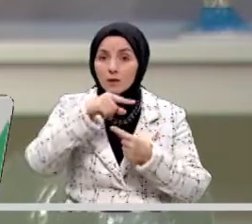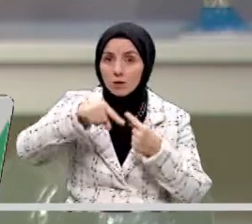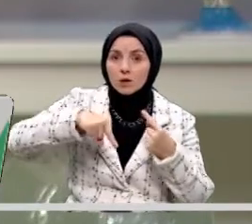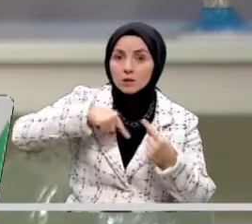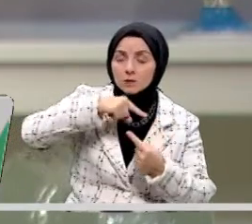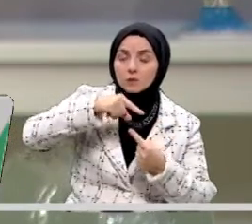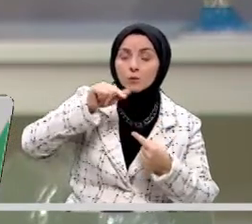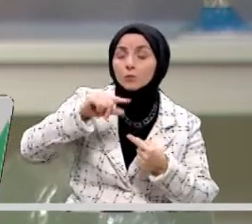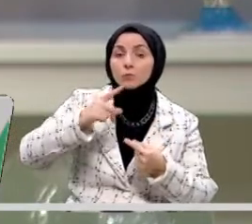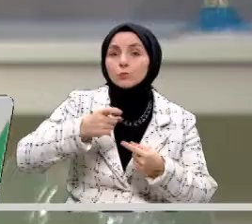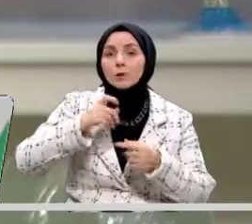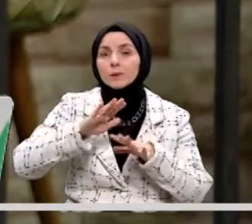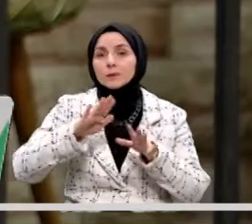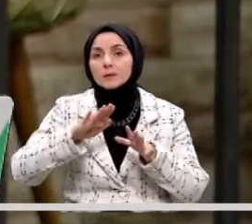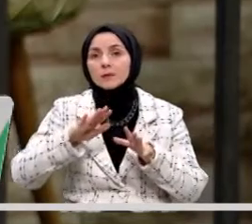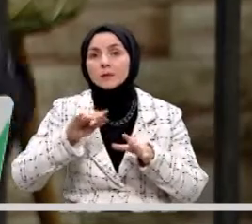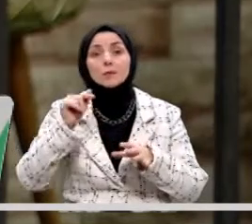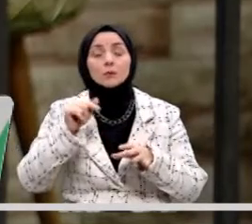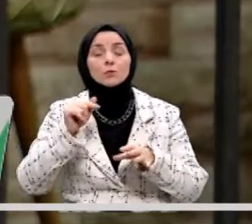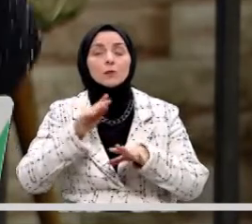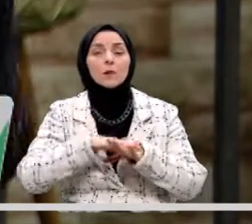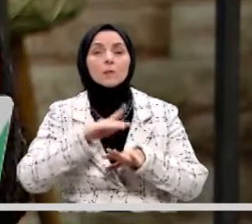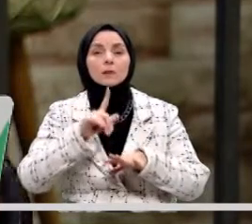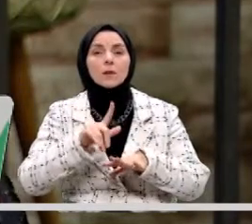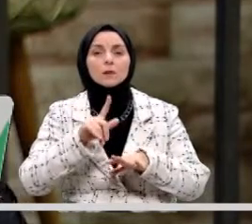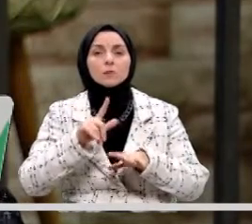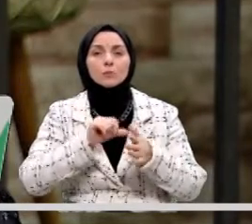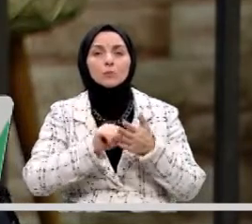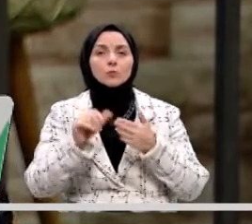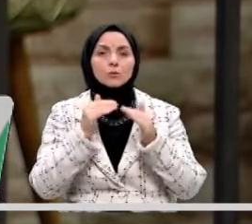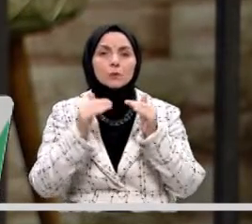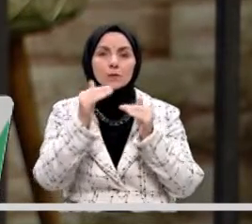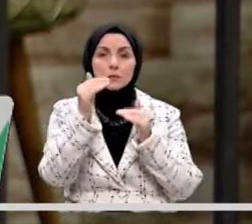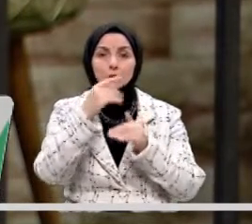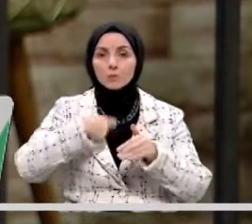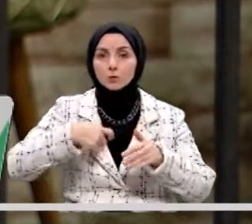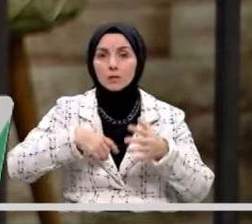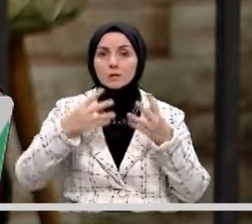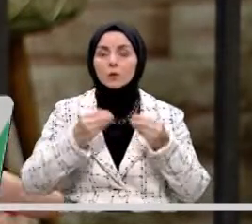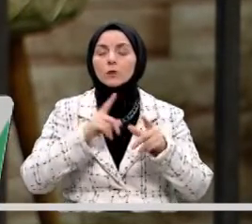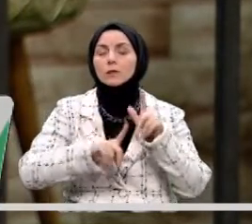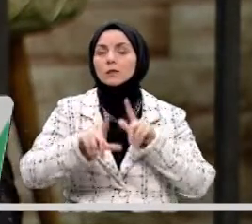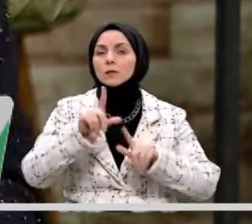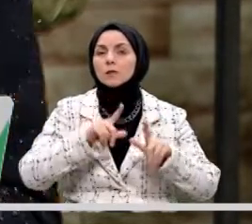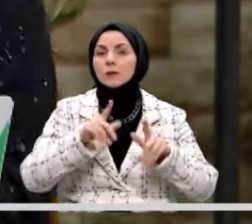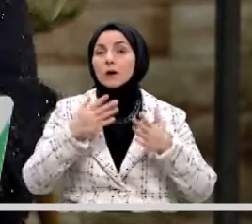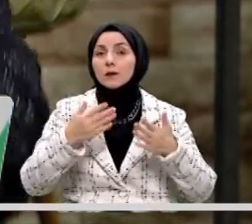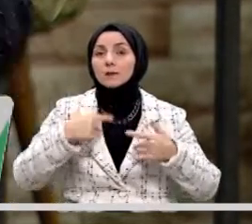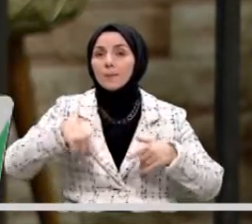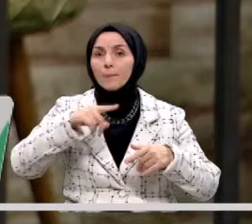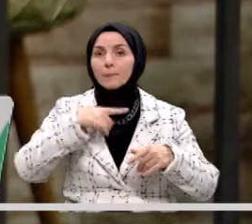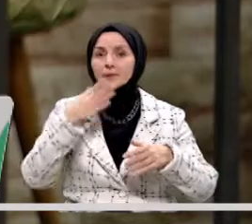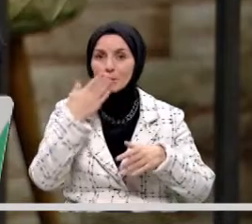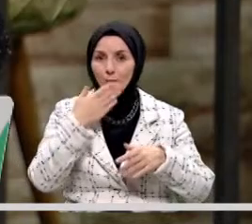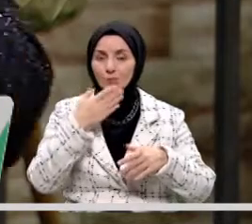peşinde değişim Biz haz değil biz şunu yaparız bütün gelişim özellikleri olarak ihtiyaçlar hani biz okurken deriz ya işte